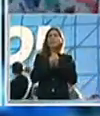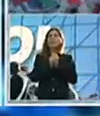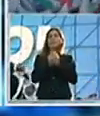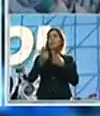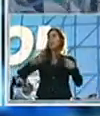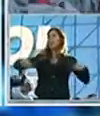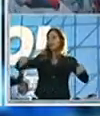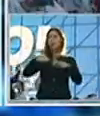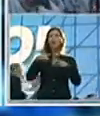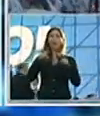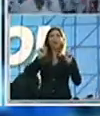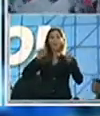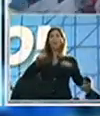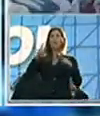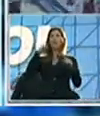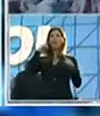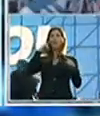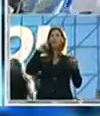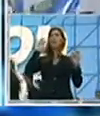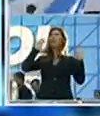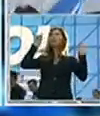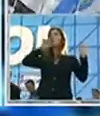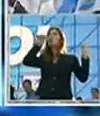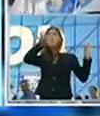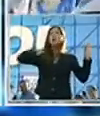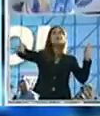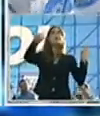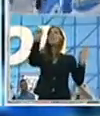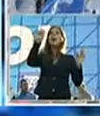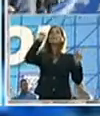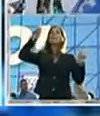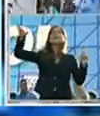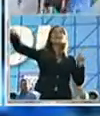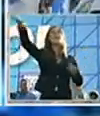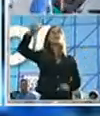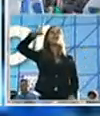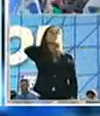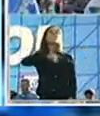del centro-sinistra, ma anche i guai dei 5 Stelle, che sono comunque resistiti al governo.